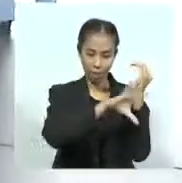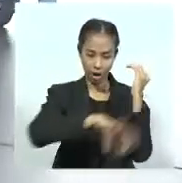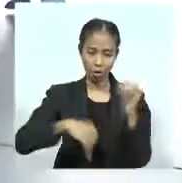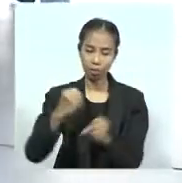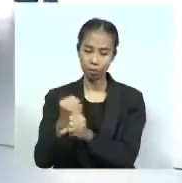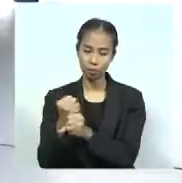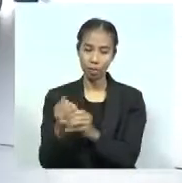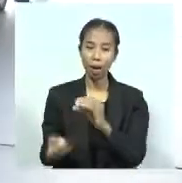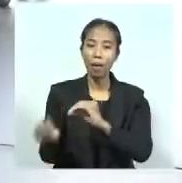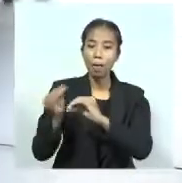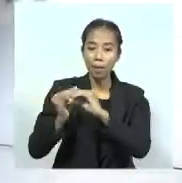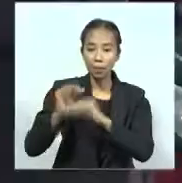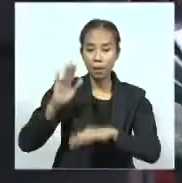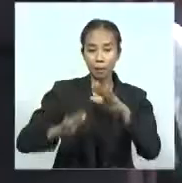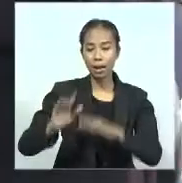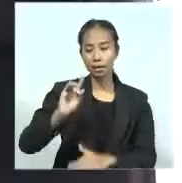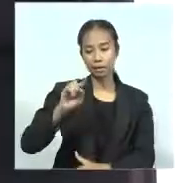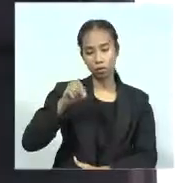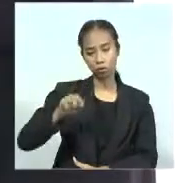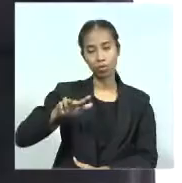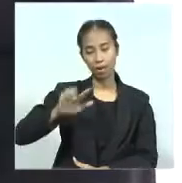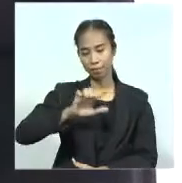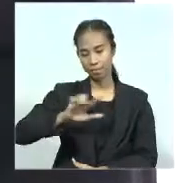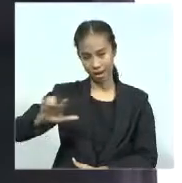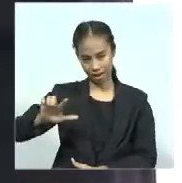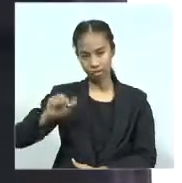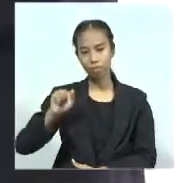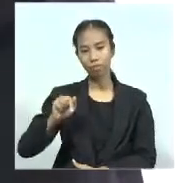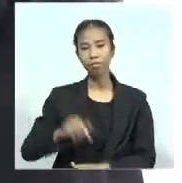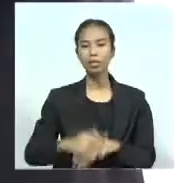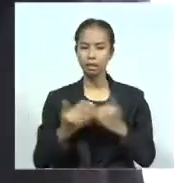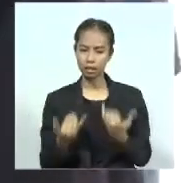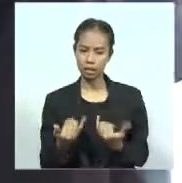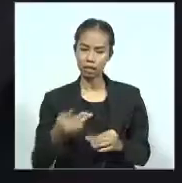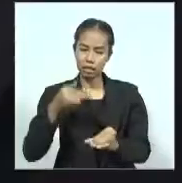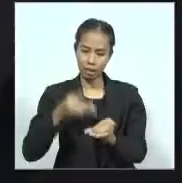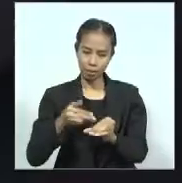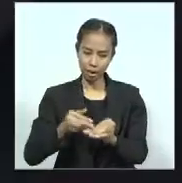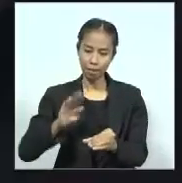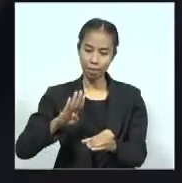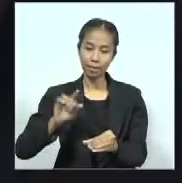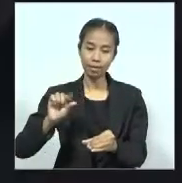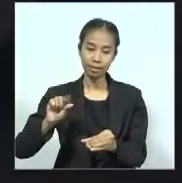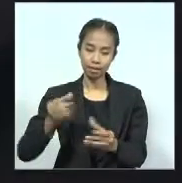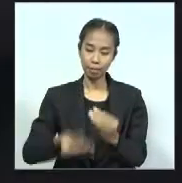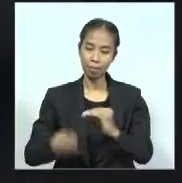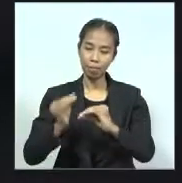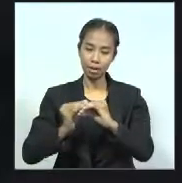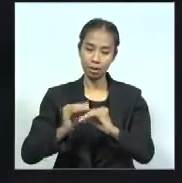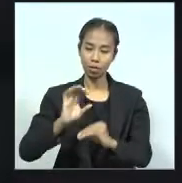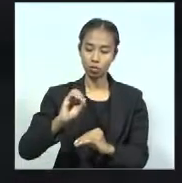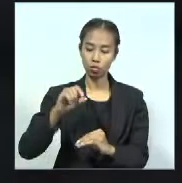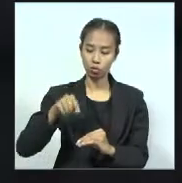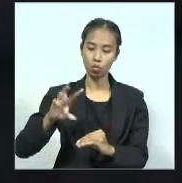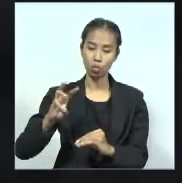เร็วได้ประมาณ 1.3 ล้านตันหรือว่า 1 ล้าน 3 แสนตันต่อปีและใช้น้ำมันดีเซล B20 เพิ่มขึ้นอีก 0.6